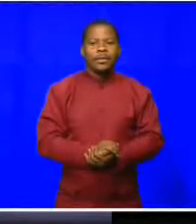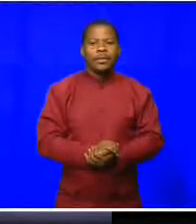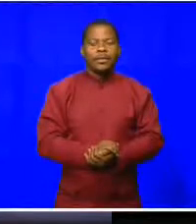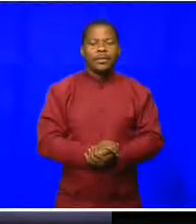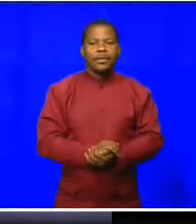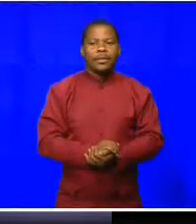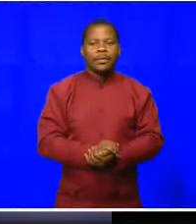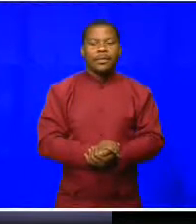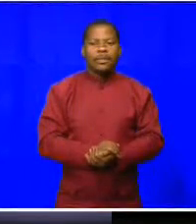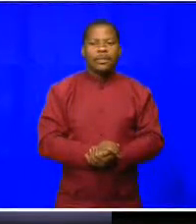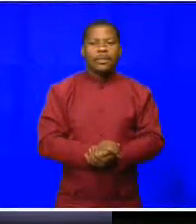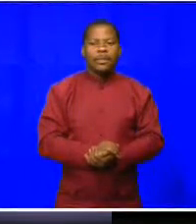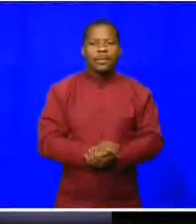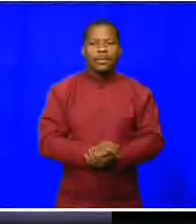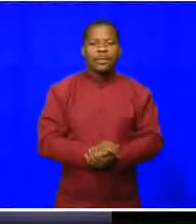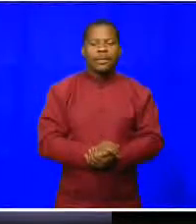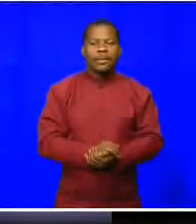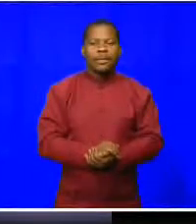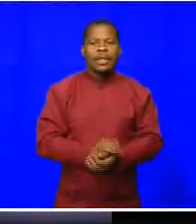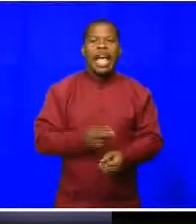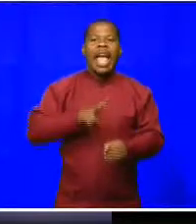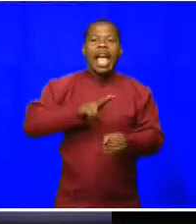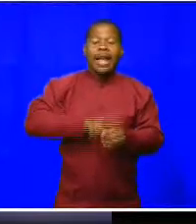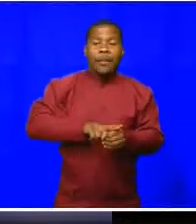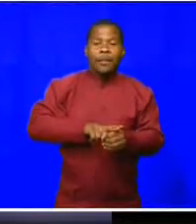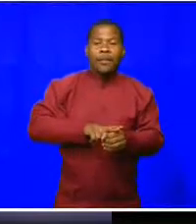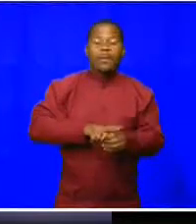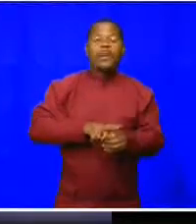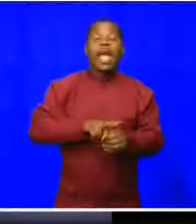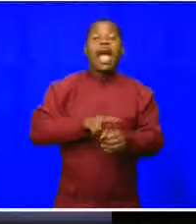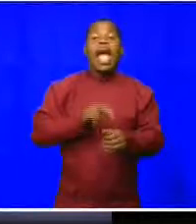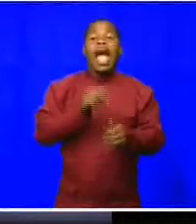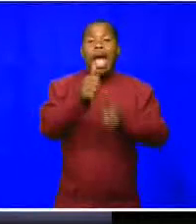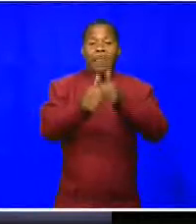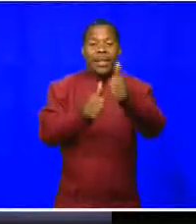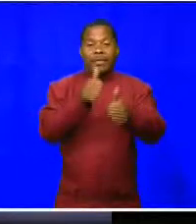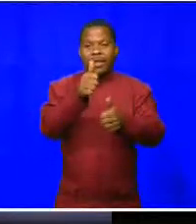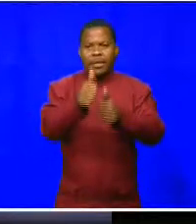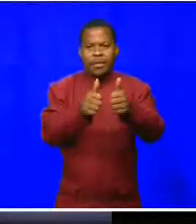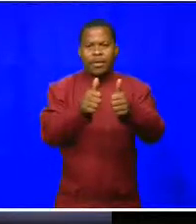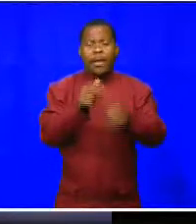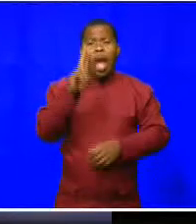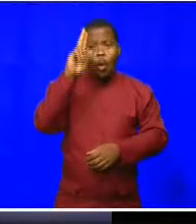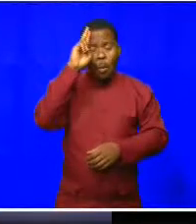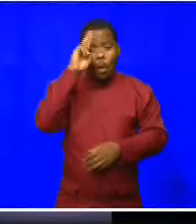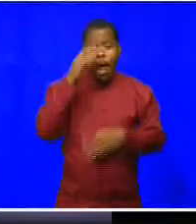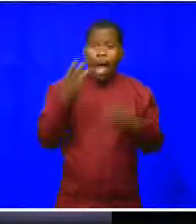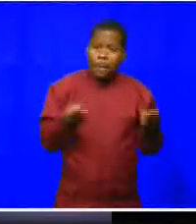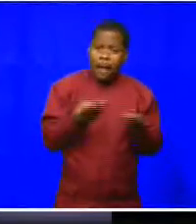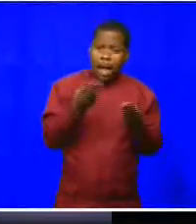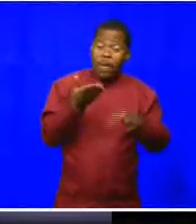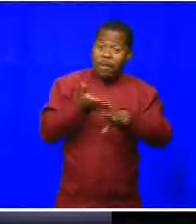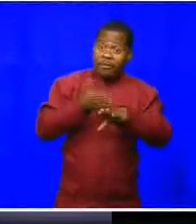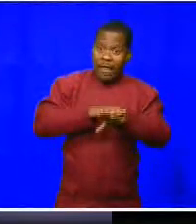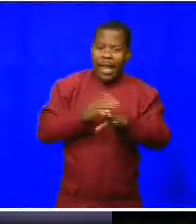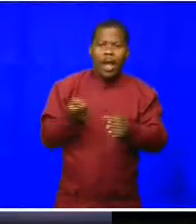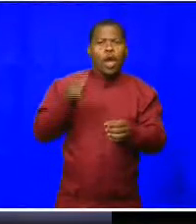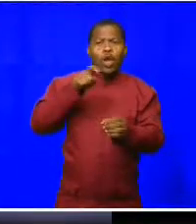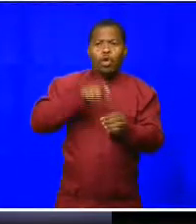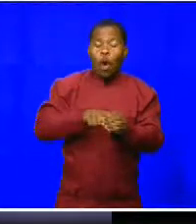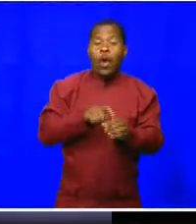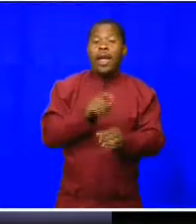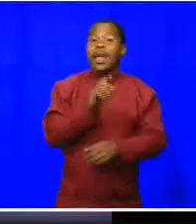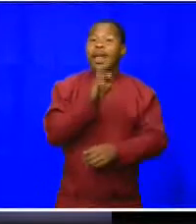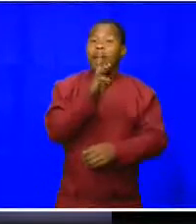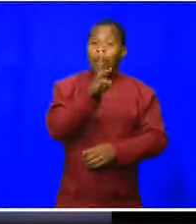Ema-memorial service kusho sithi inkonzo tetikhumbulo tona-ke setitawuvumeleka kodwa titawubanjwa tinge